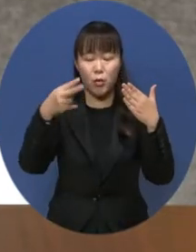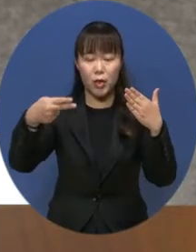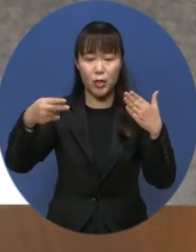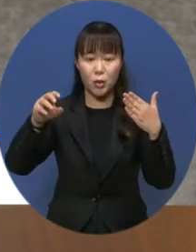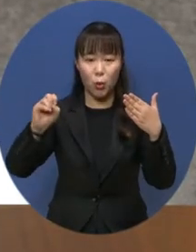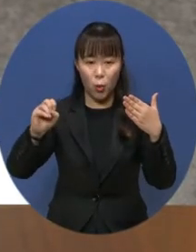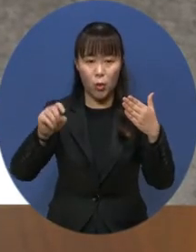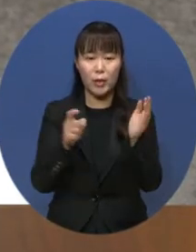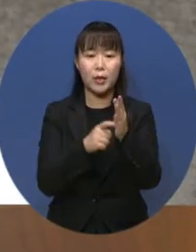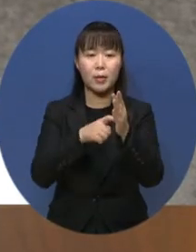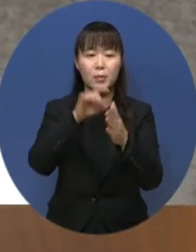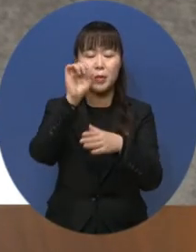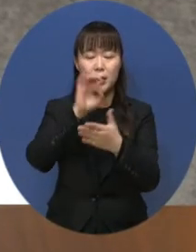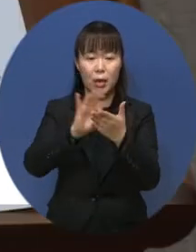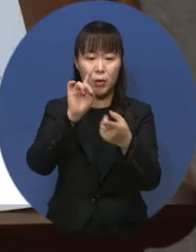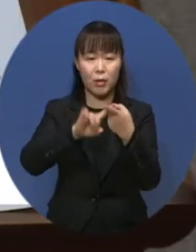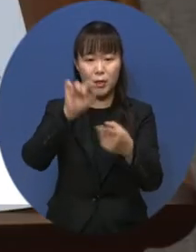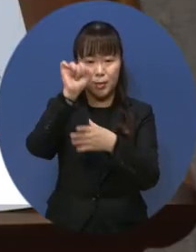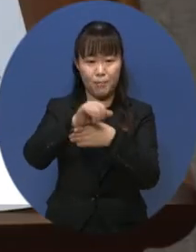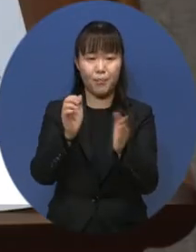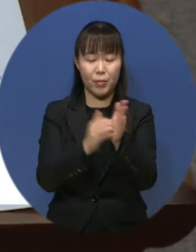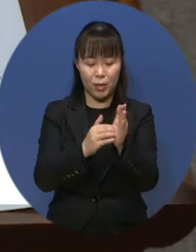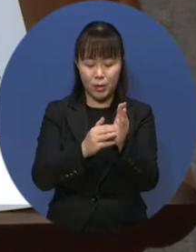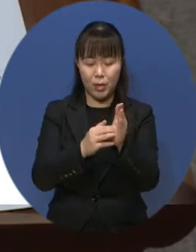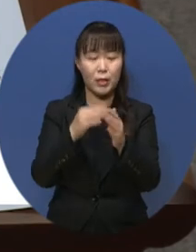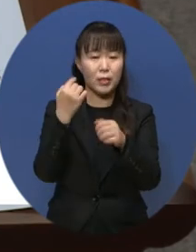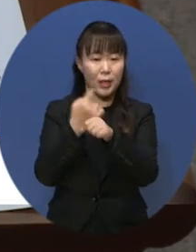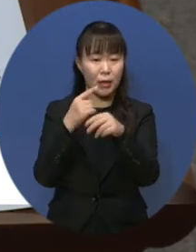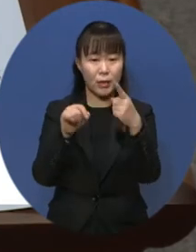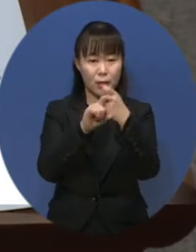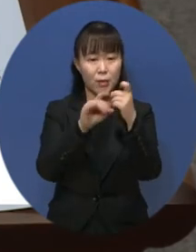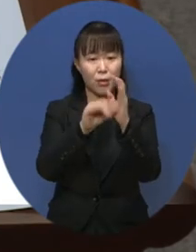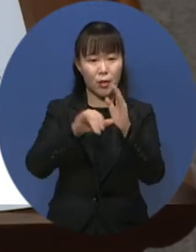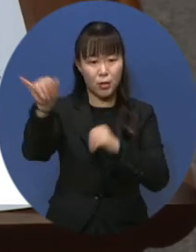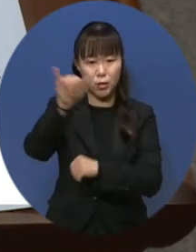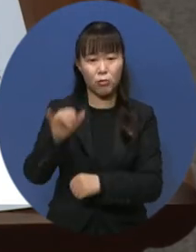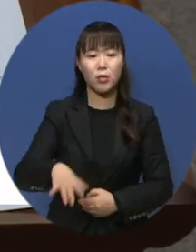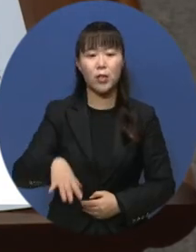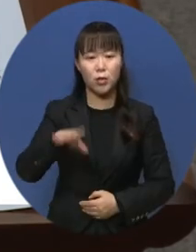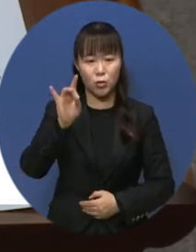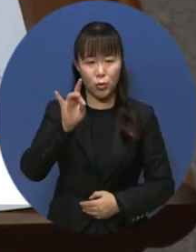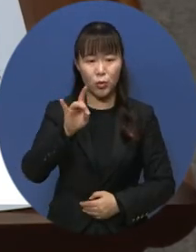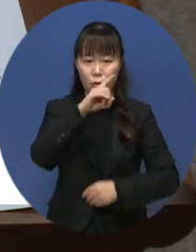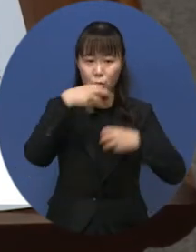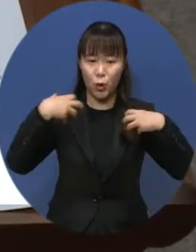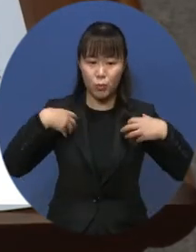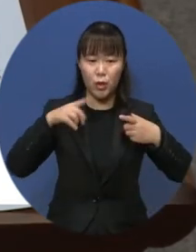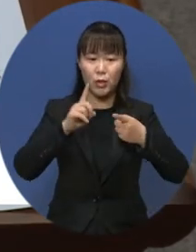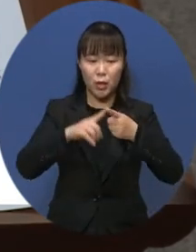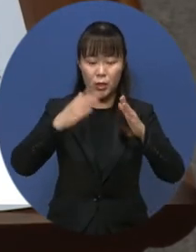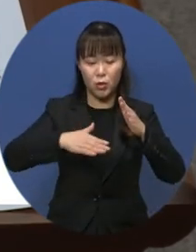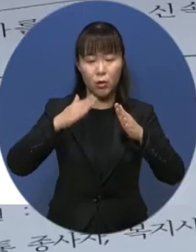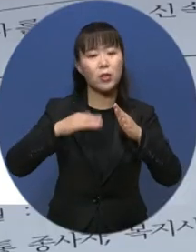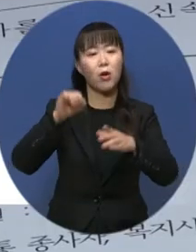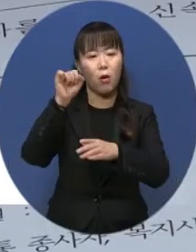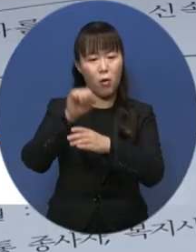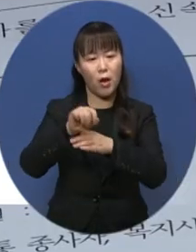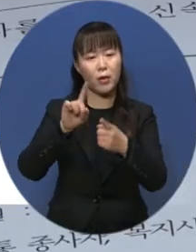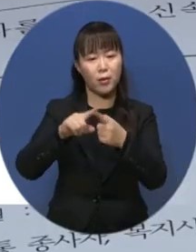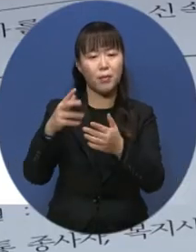긴급 사용승인을 받았으며 지난해 11월 전국 최초로 식품의약품안전처 정식 허가 를